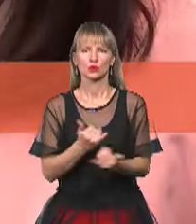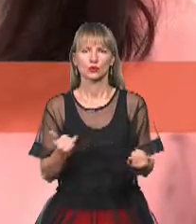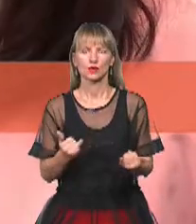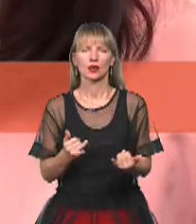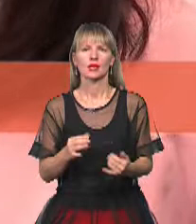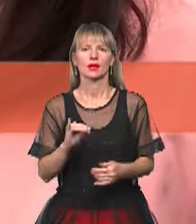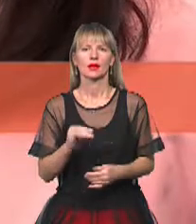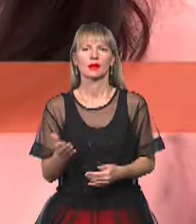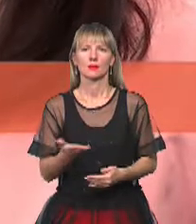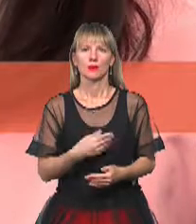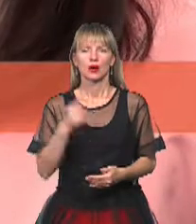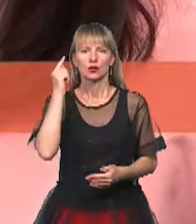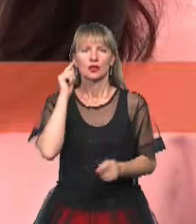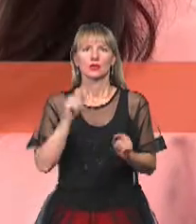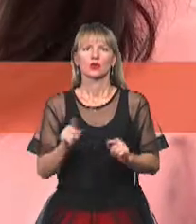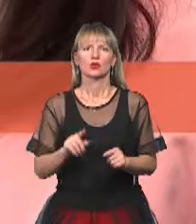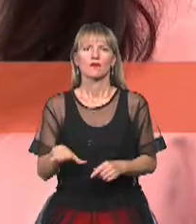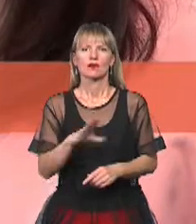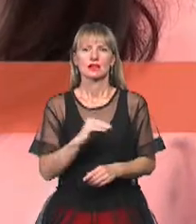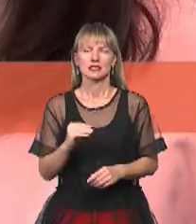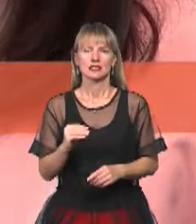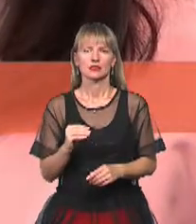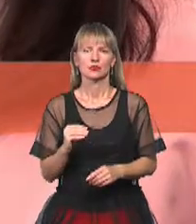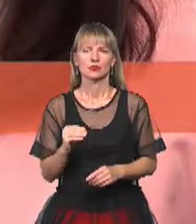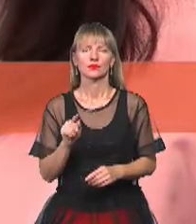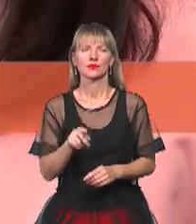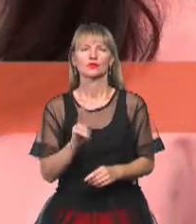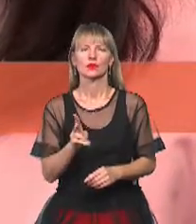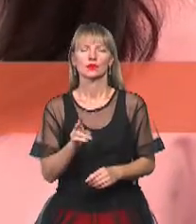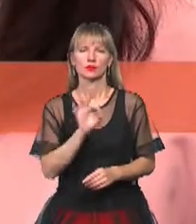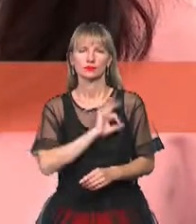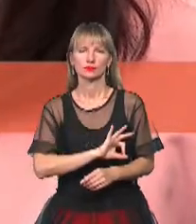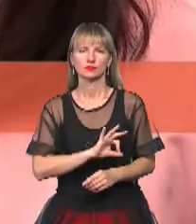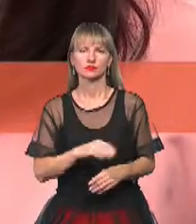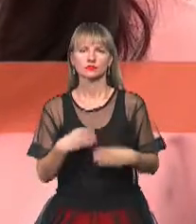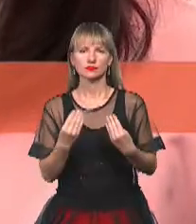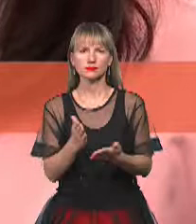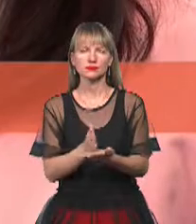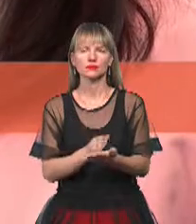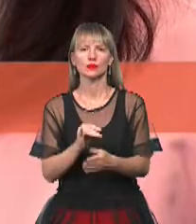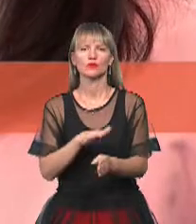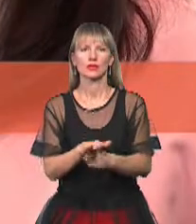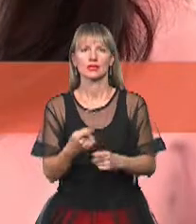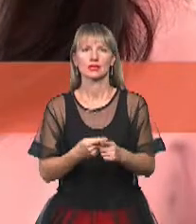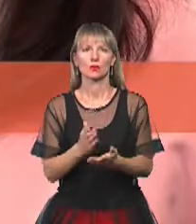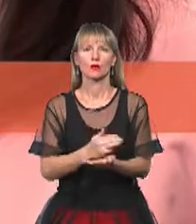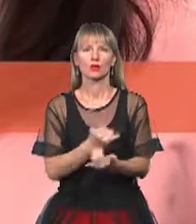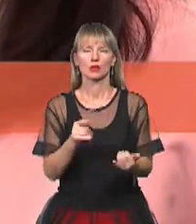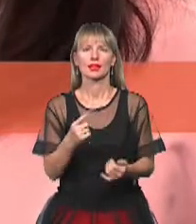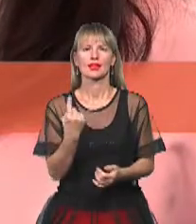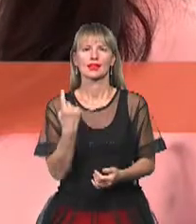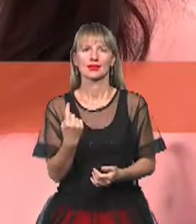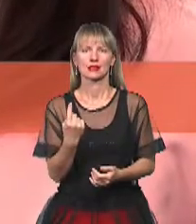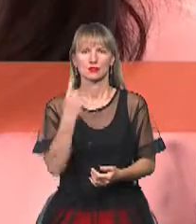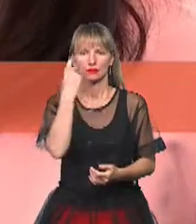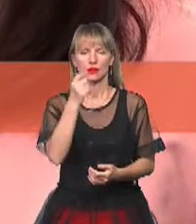ми розуміємо те, що всі ті, хто задіяні у наданні послуг, у виконанні цих послуг, вони на єдиному